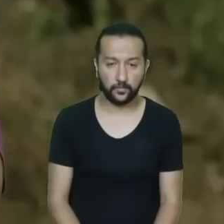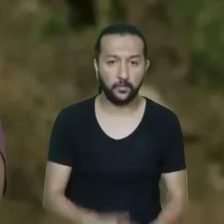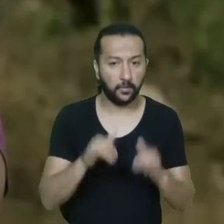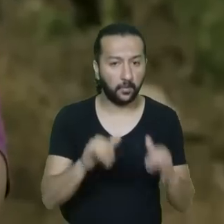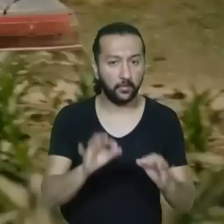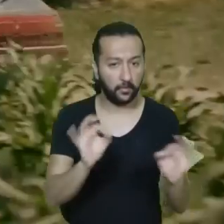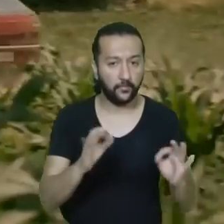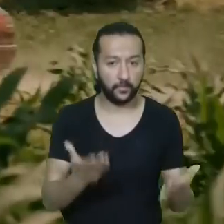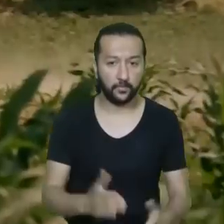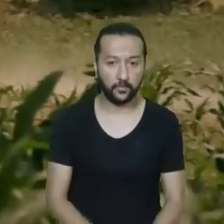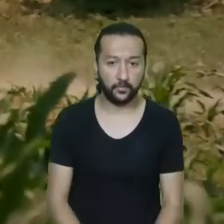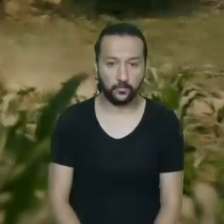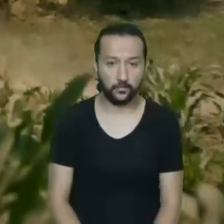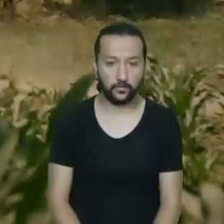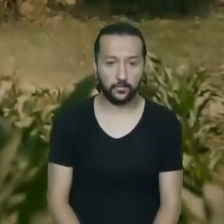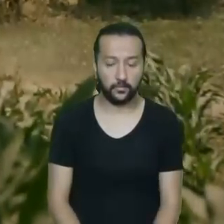Aynen.